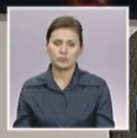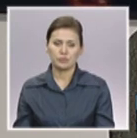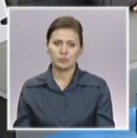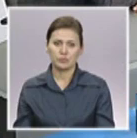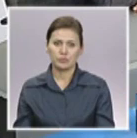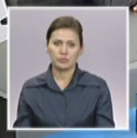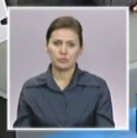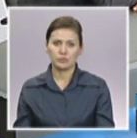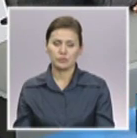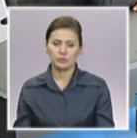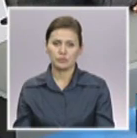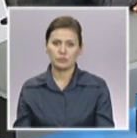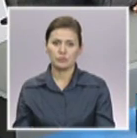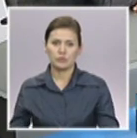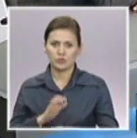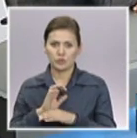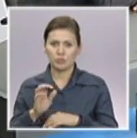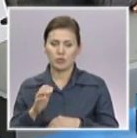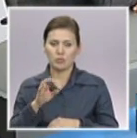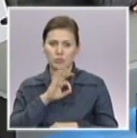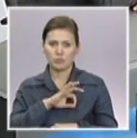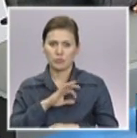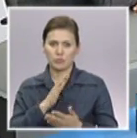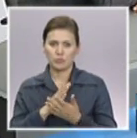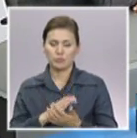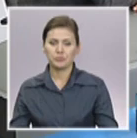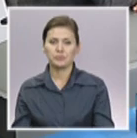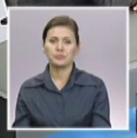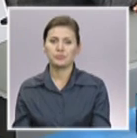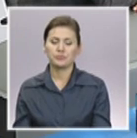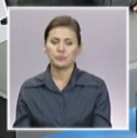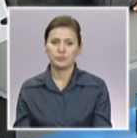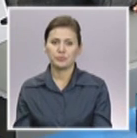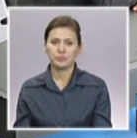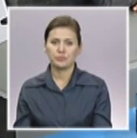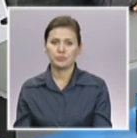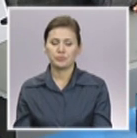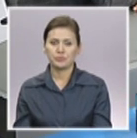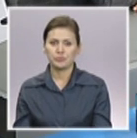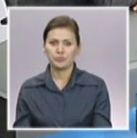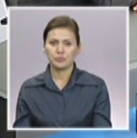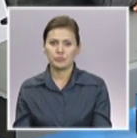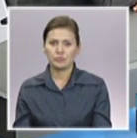микроавтобустар жіберіп жатырмыз. Одан кейін бізде